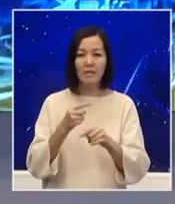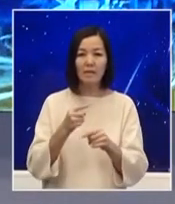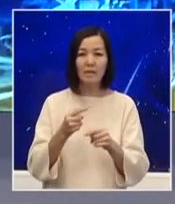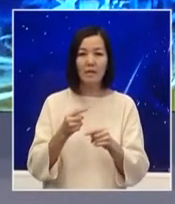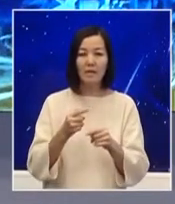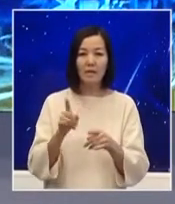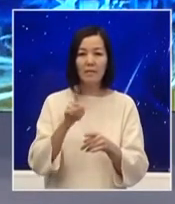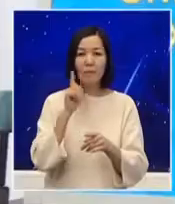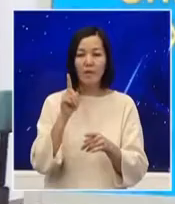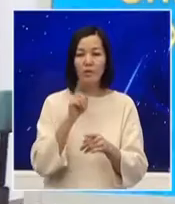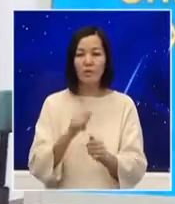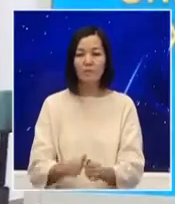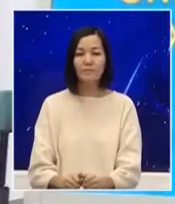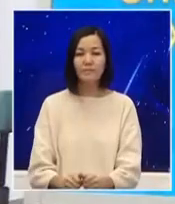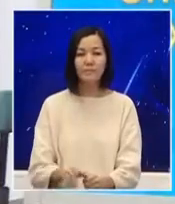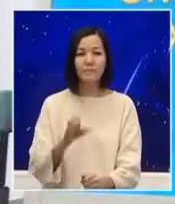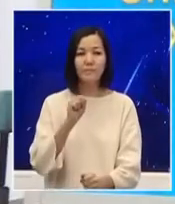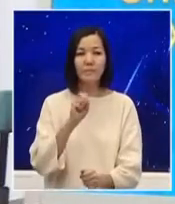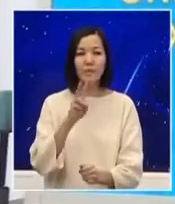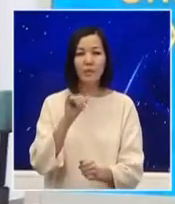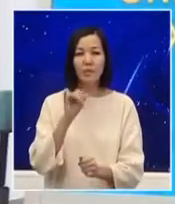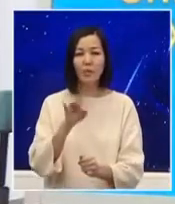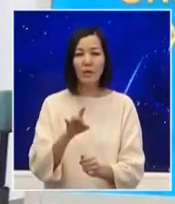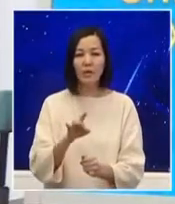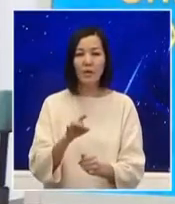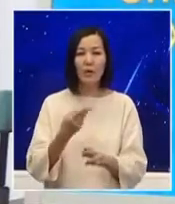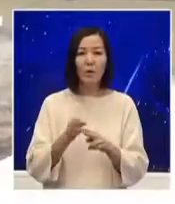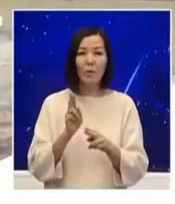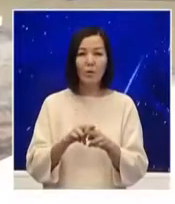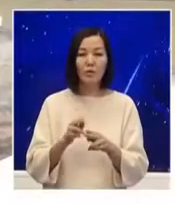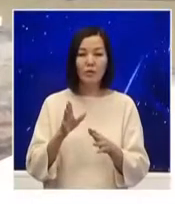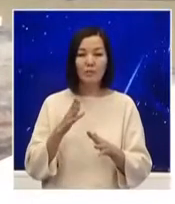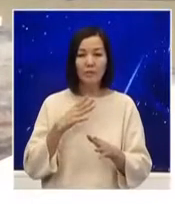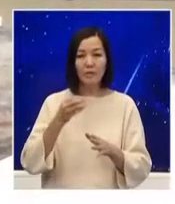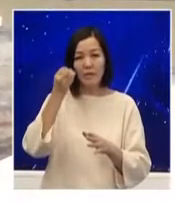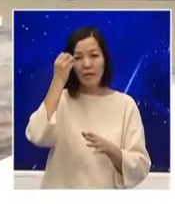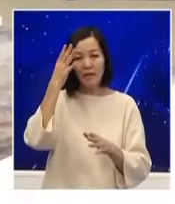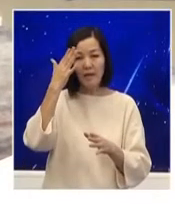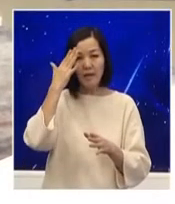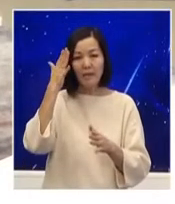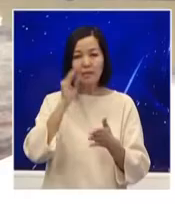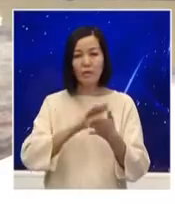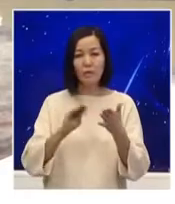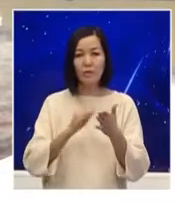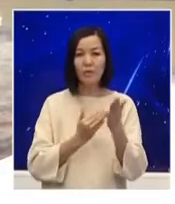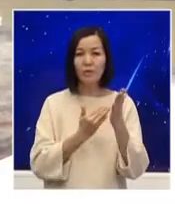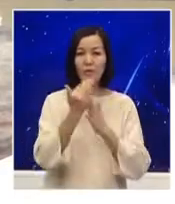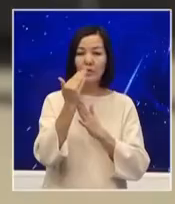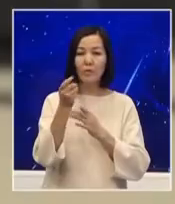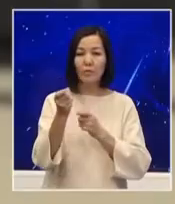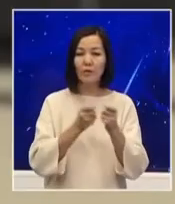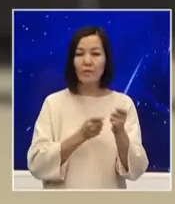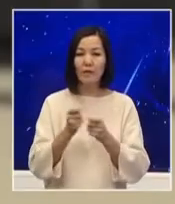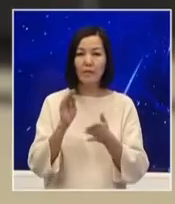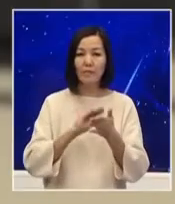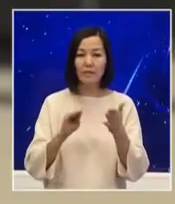поколений. Ануар Алимжанов был человеком неисчерпаемых талантов. Он прошел путь от рядового журналиста до секретаря правления Союза